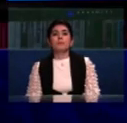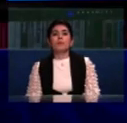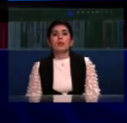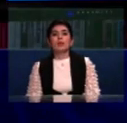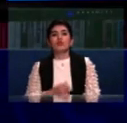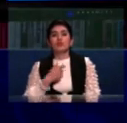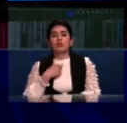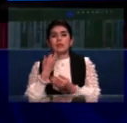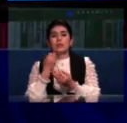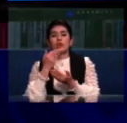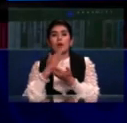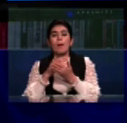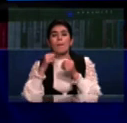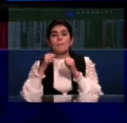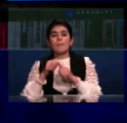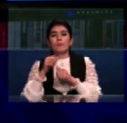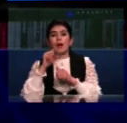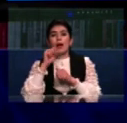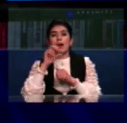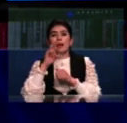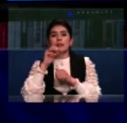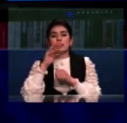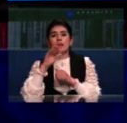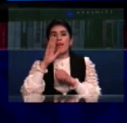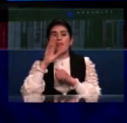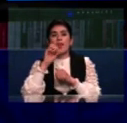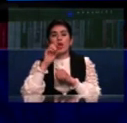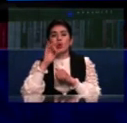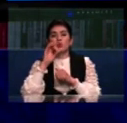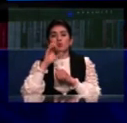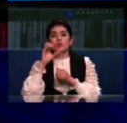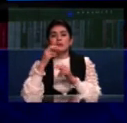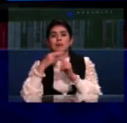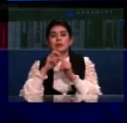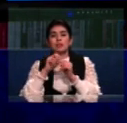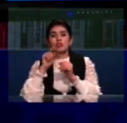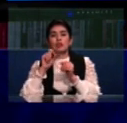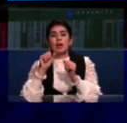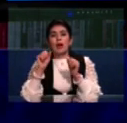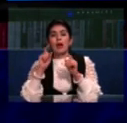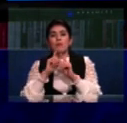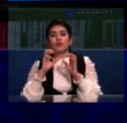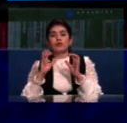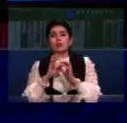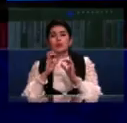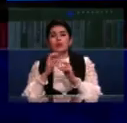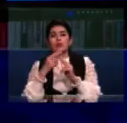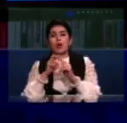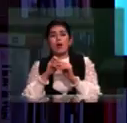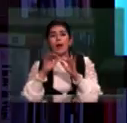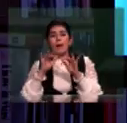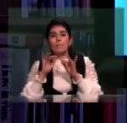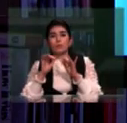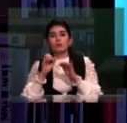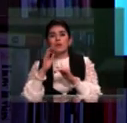Также у нас существуют программы-антивирусы. Программы-антивирусы предназначены для защищения компьютера от компьютерных